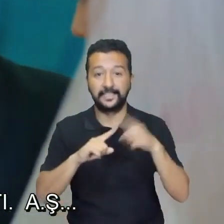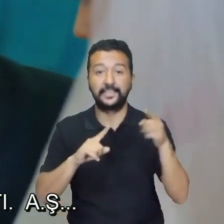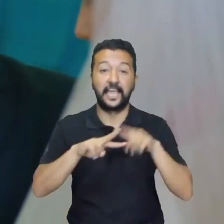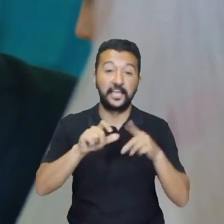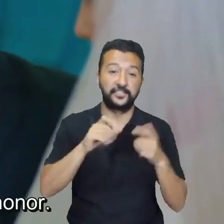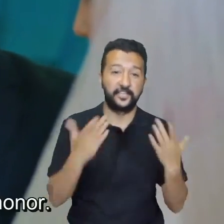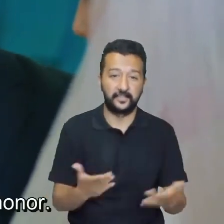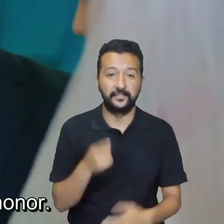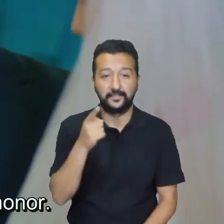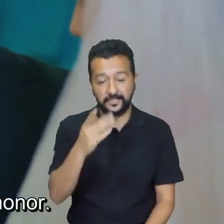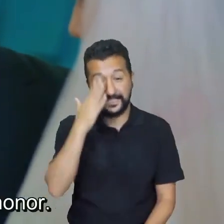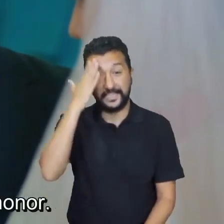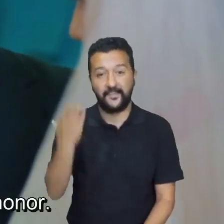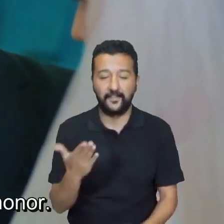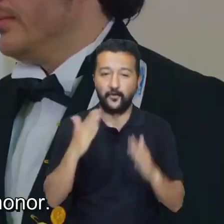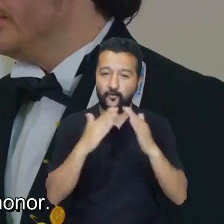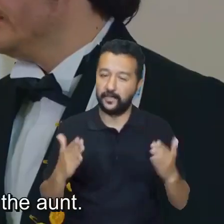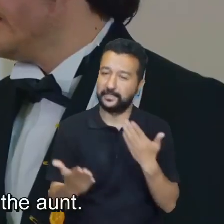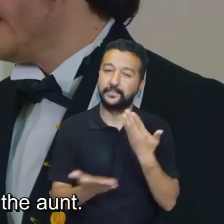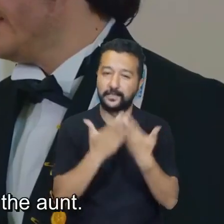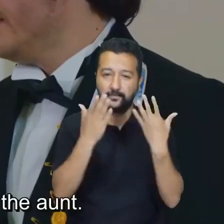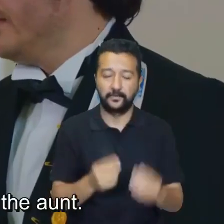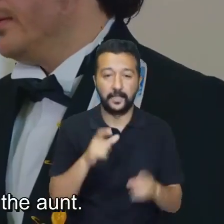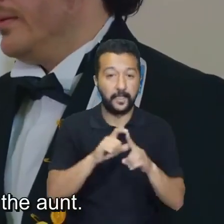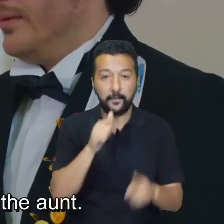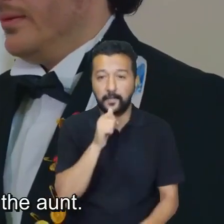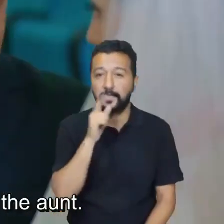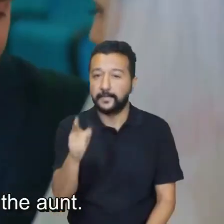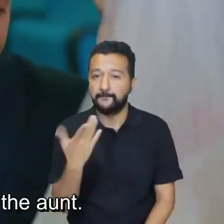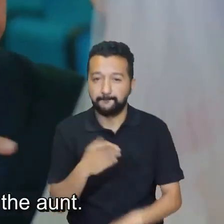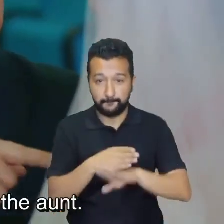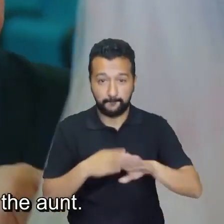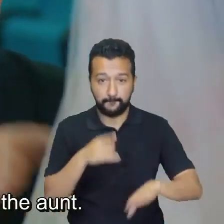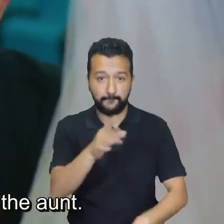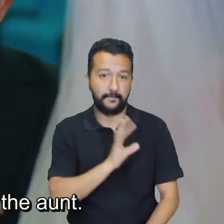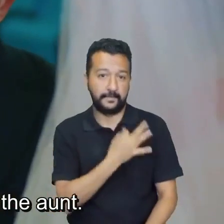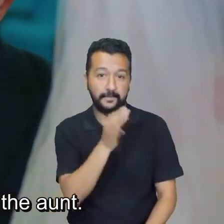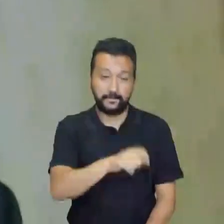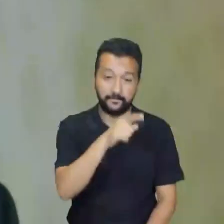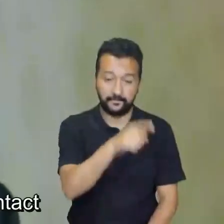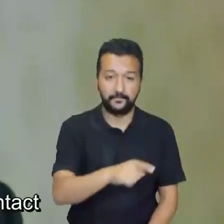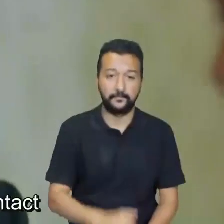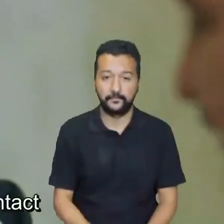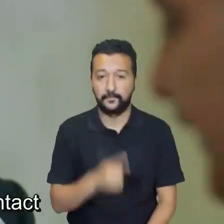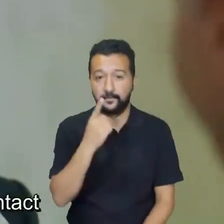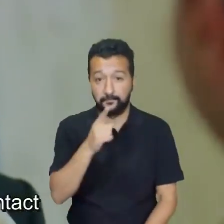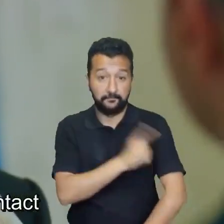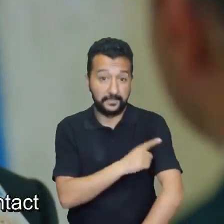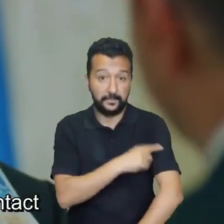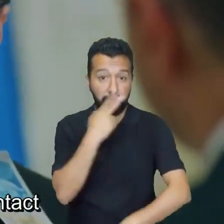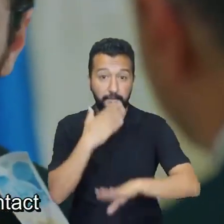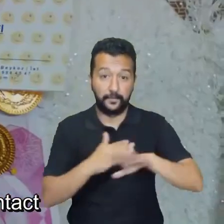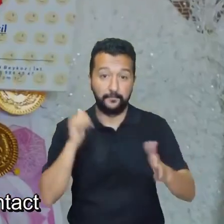ŞTİAŞ şerefle yuvanızı yapar. Evet damat bey. Kartımı yengeye taktım. 1. sınıf